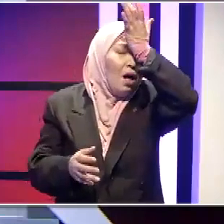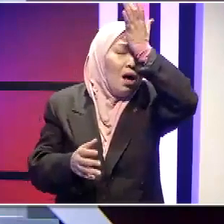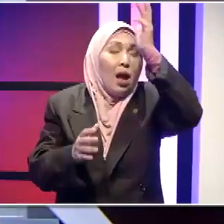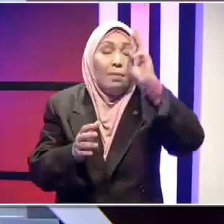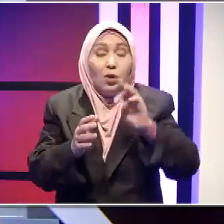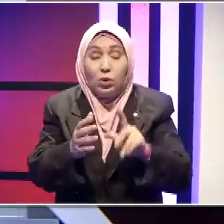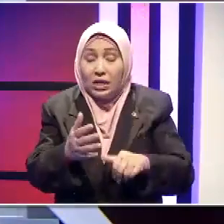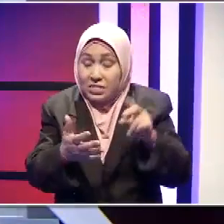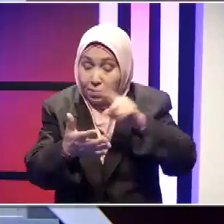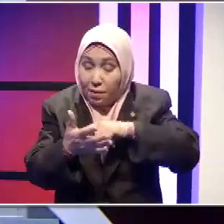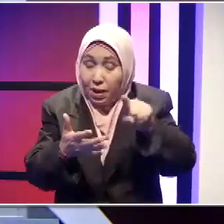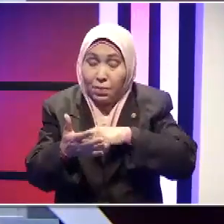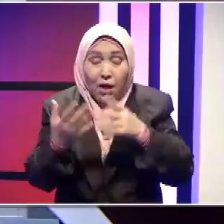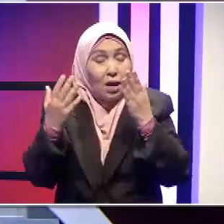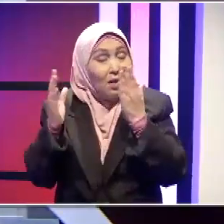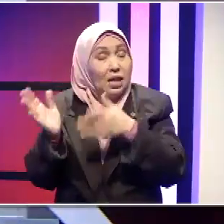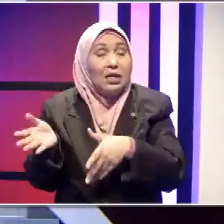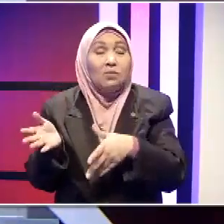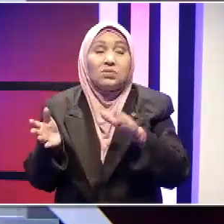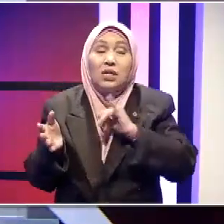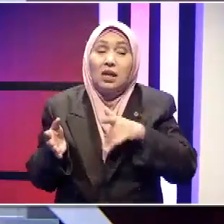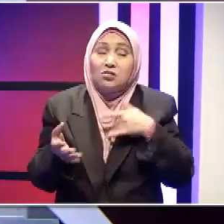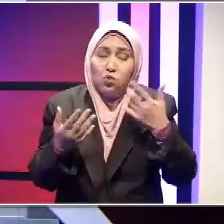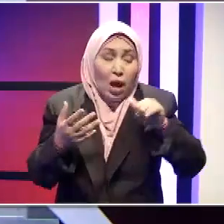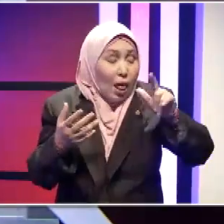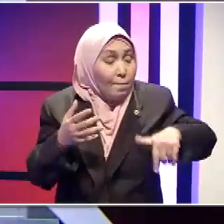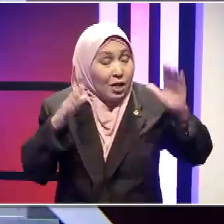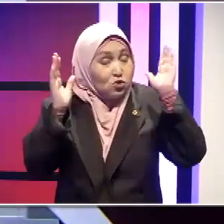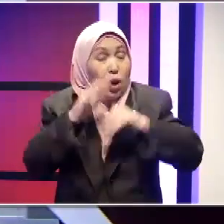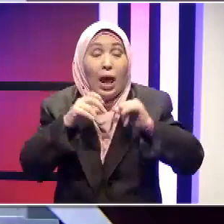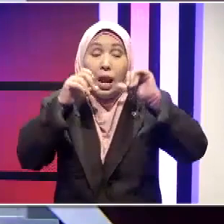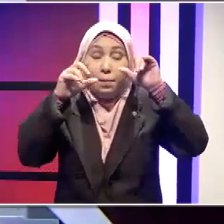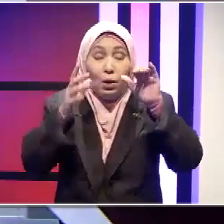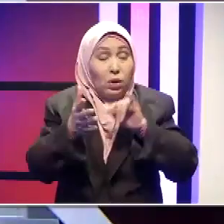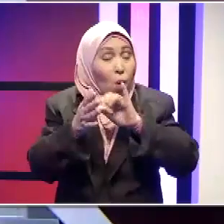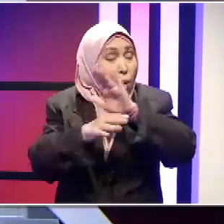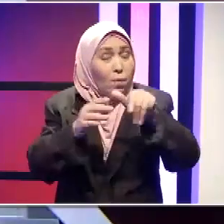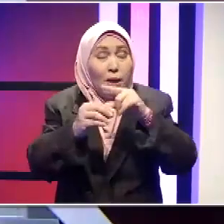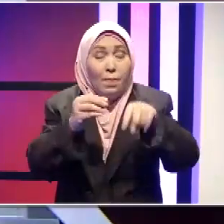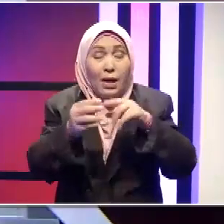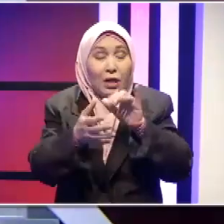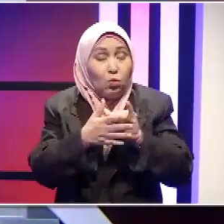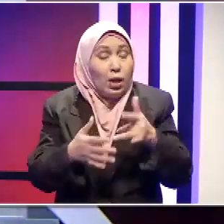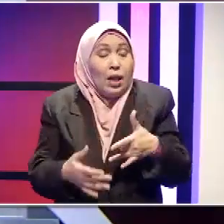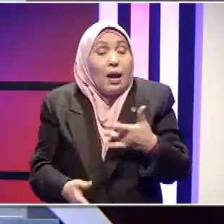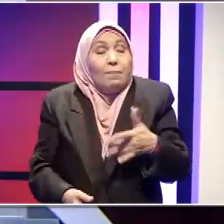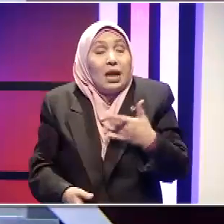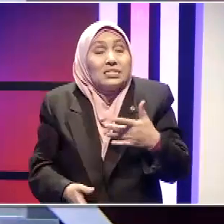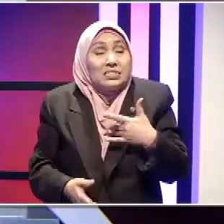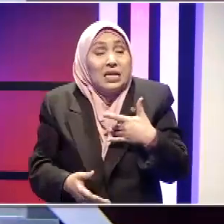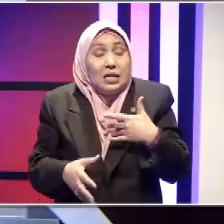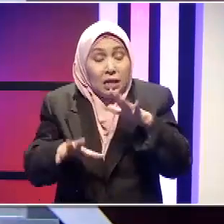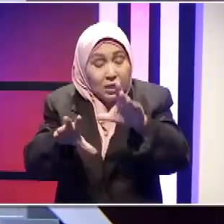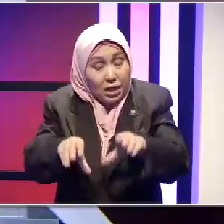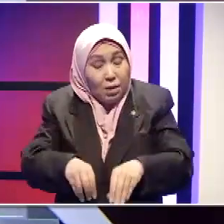Channel semua sudah lambat bangun semua itu adalah perasaan yang diiktiraf